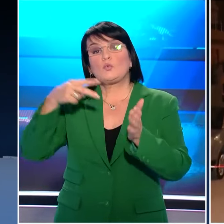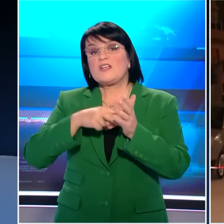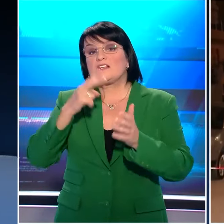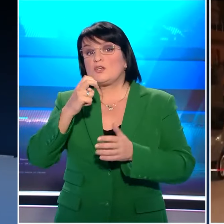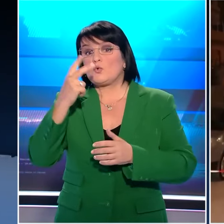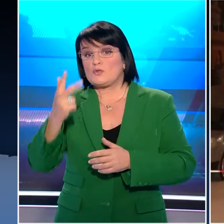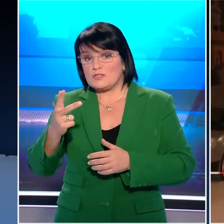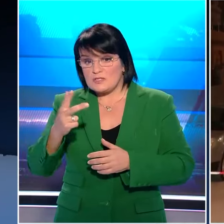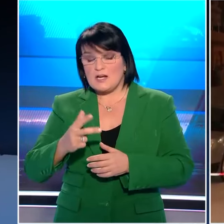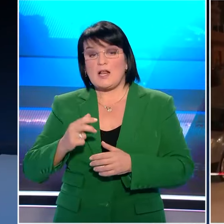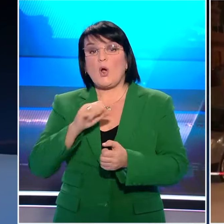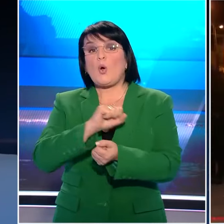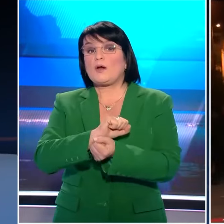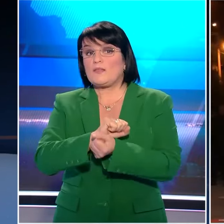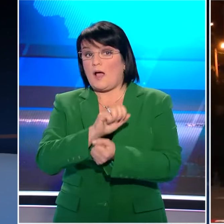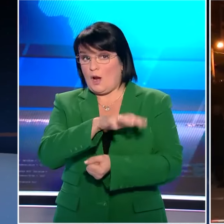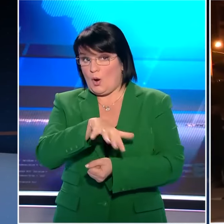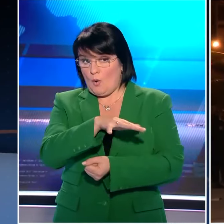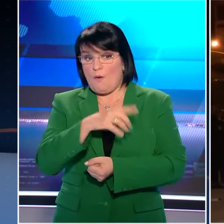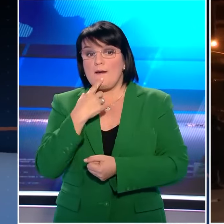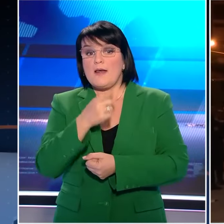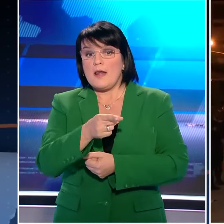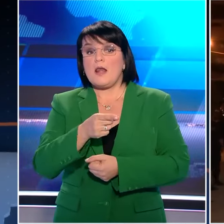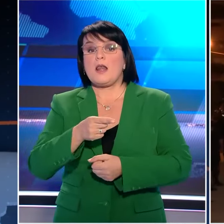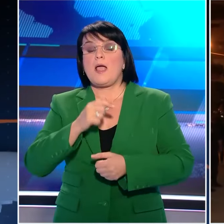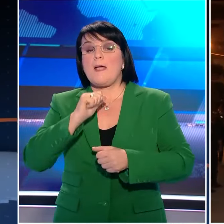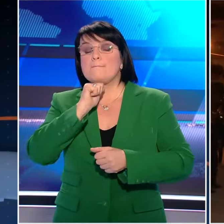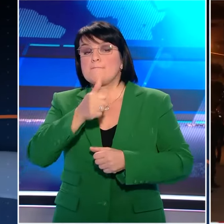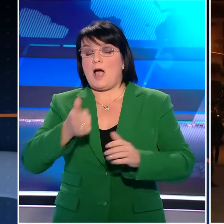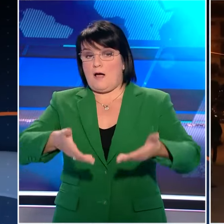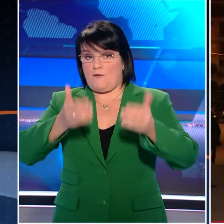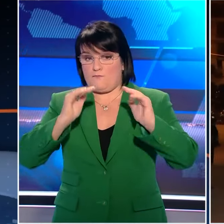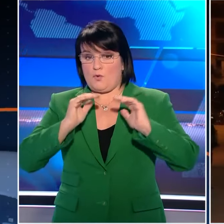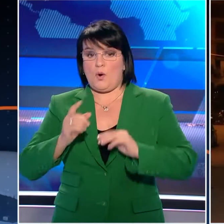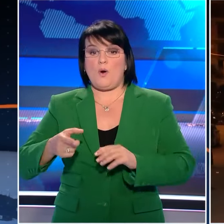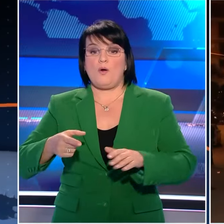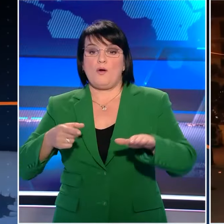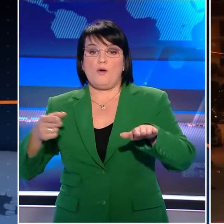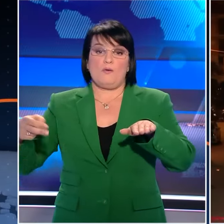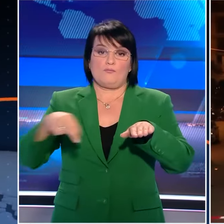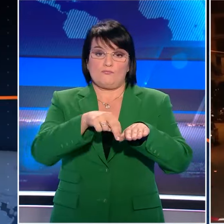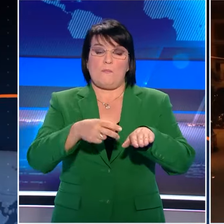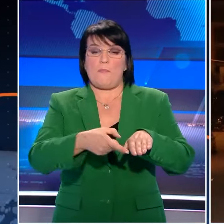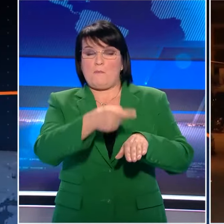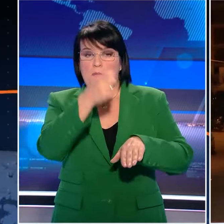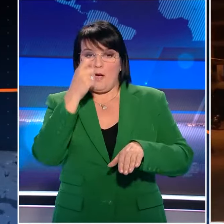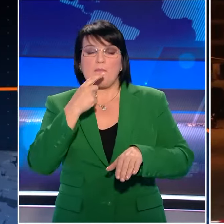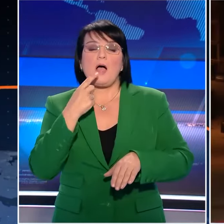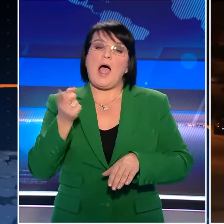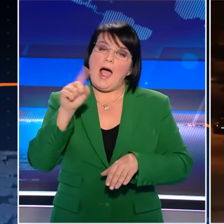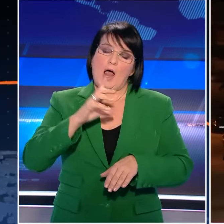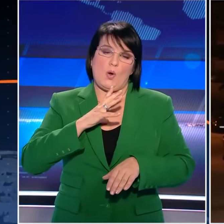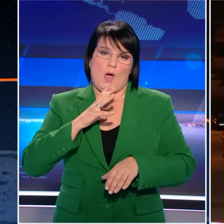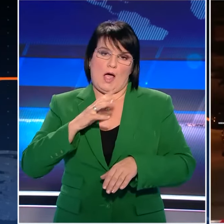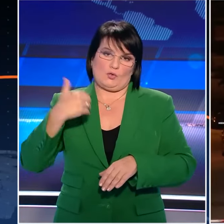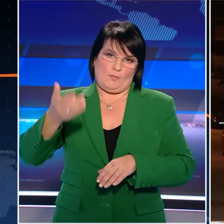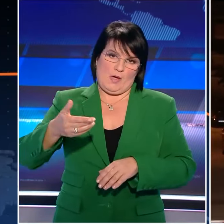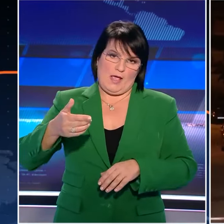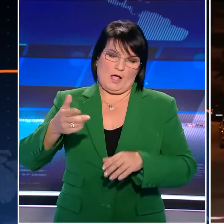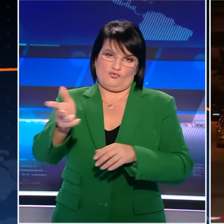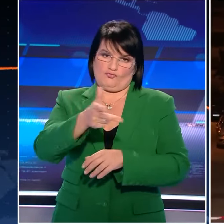του 2023 στο Κορυδαλό. Οι δράστες επέβαιναν σε μαύρο τζιπ και πυροβόλησαν και σκότωσαν τον Ρουμπέτη και ένα άλλο άτομο έξω από τον γκαράζ